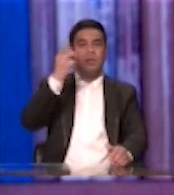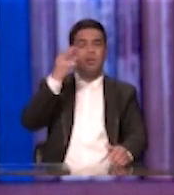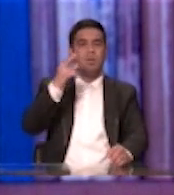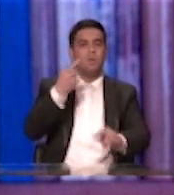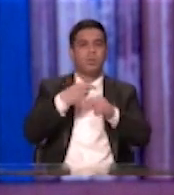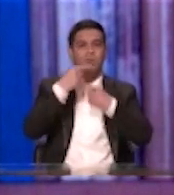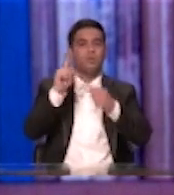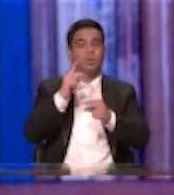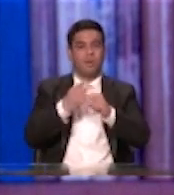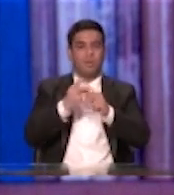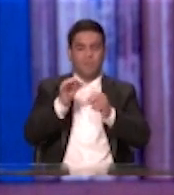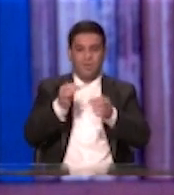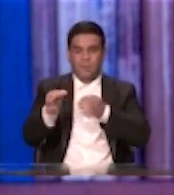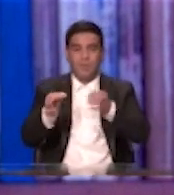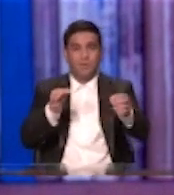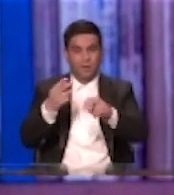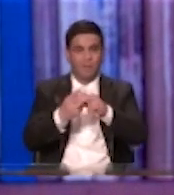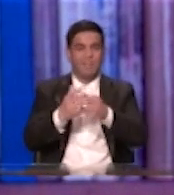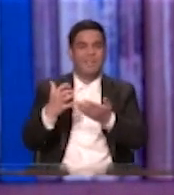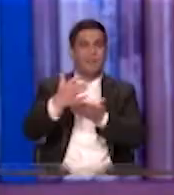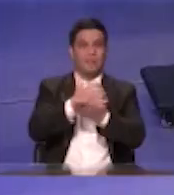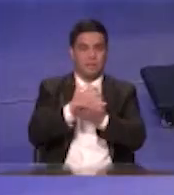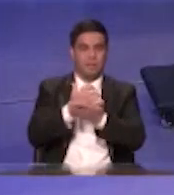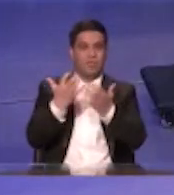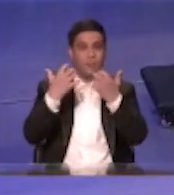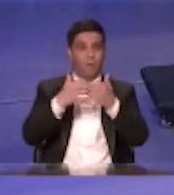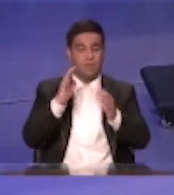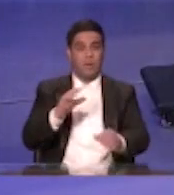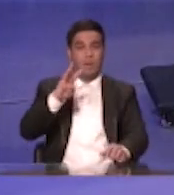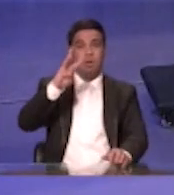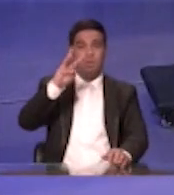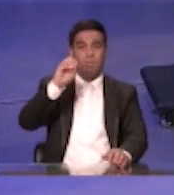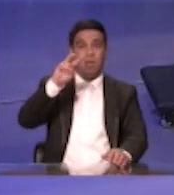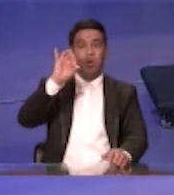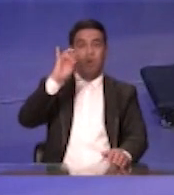Mikroneziya bu mayda orollar yig'indisi degan ma'noni bildiradi.